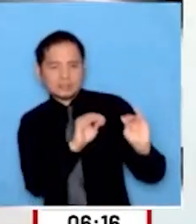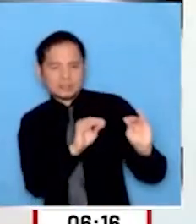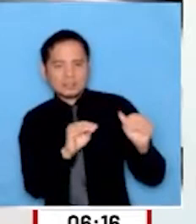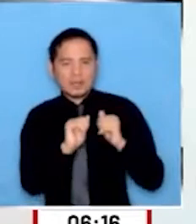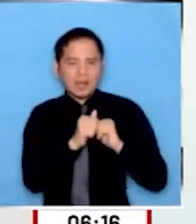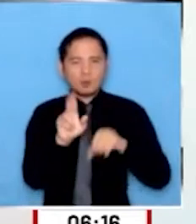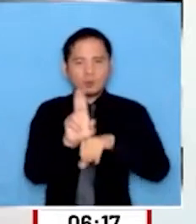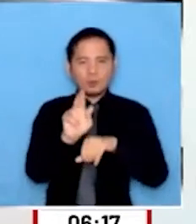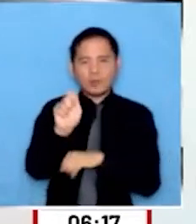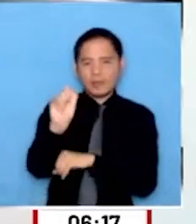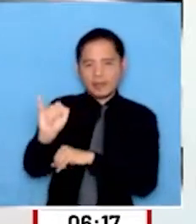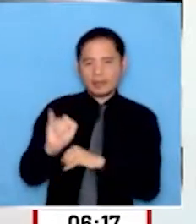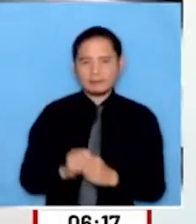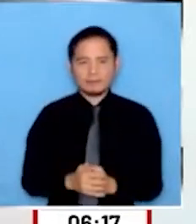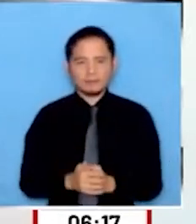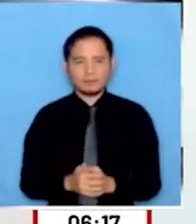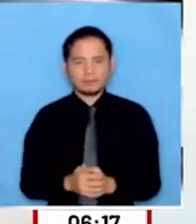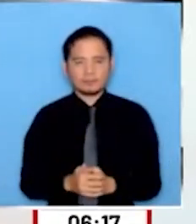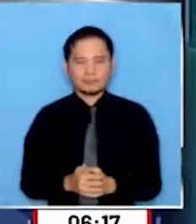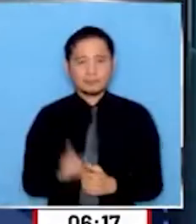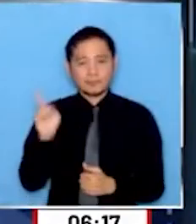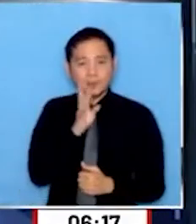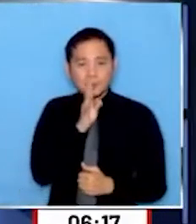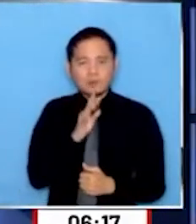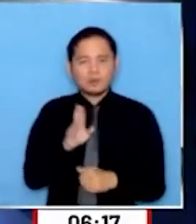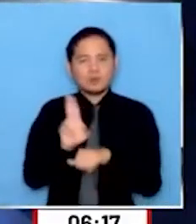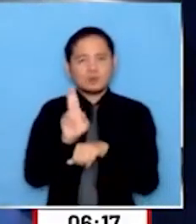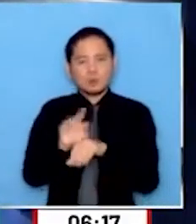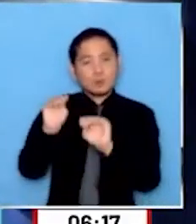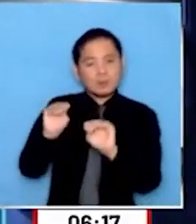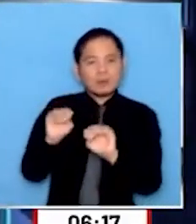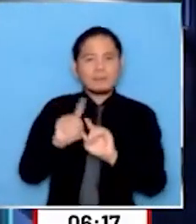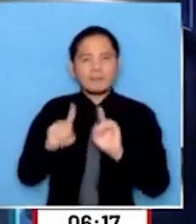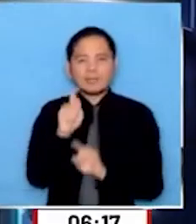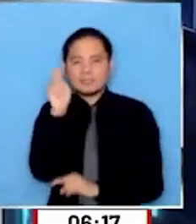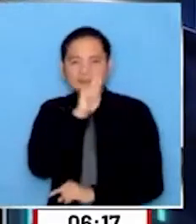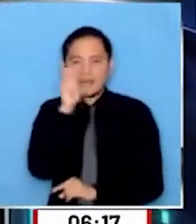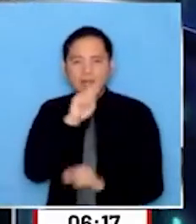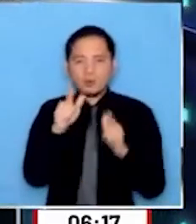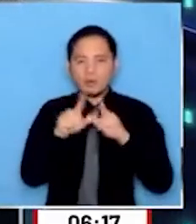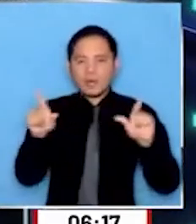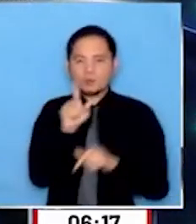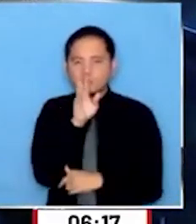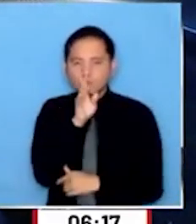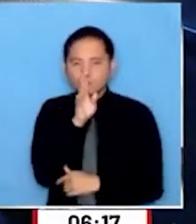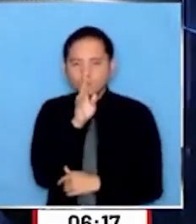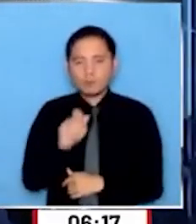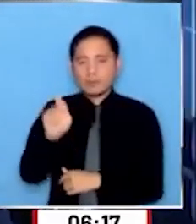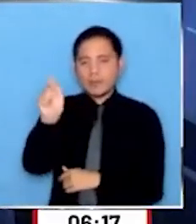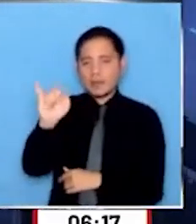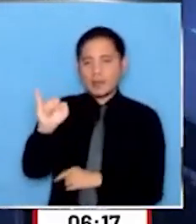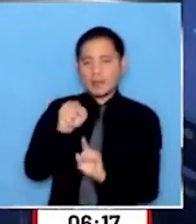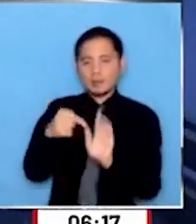ko siya na gawing tutorial na Tagalog version naman. Ang una ko lang na inedit na AI is pictures lang